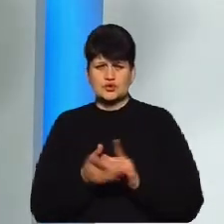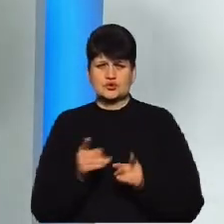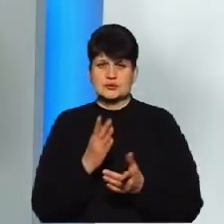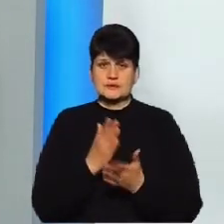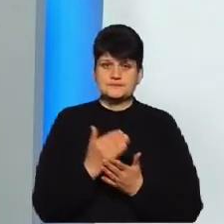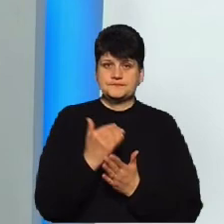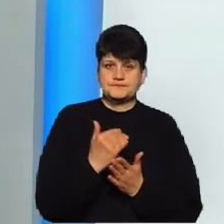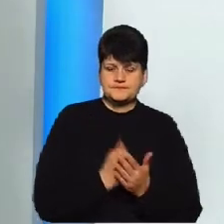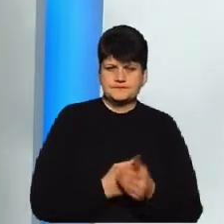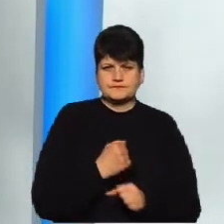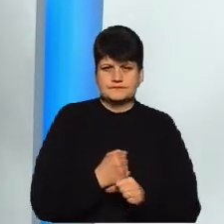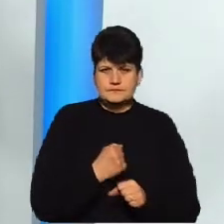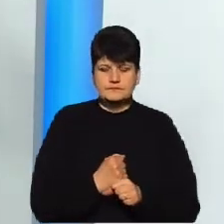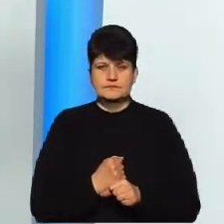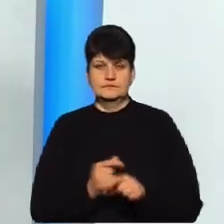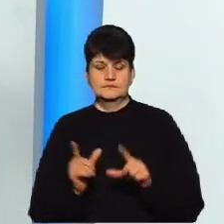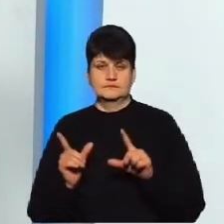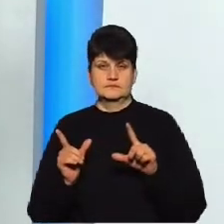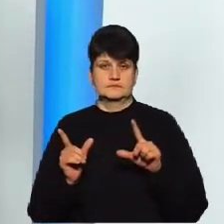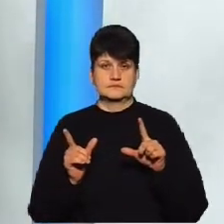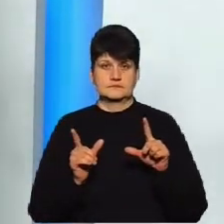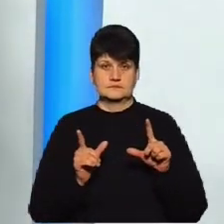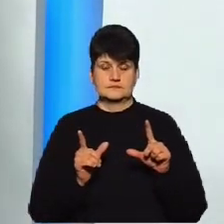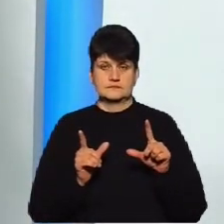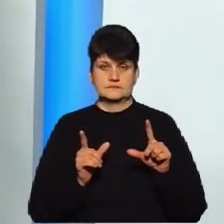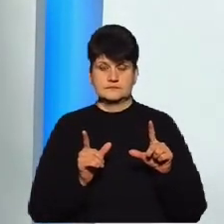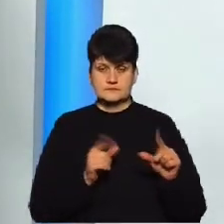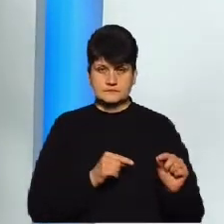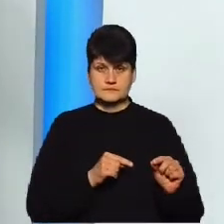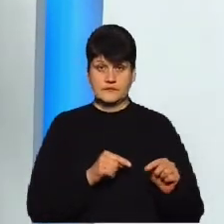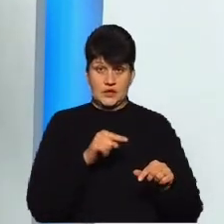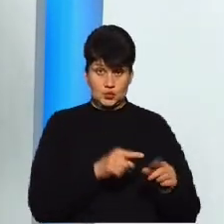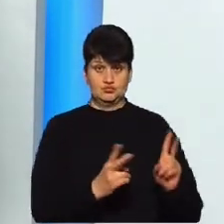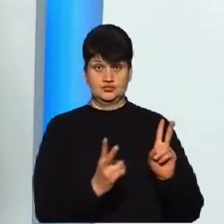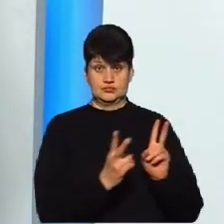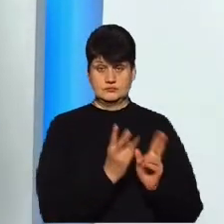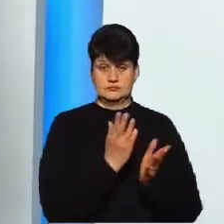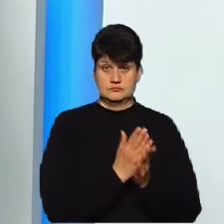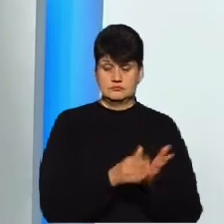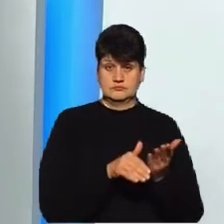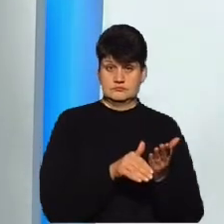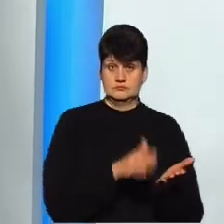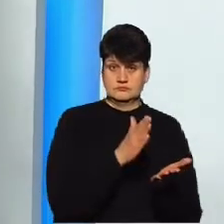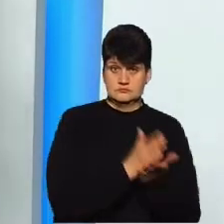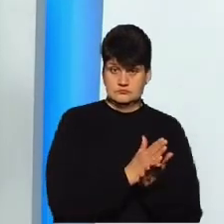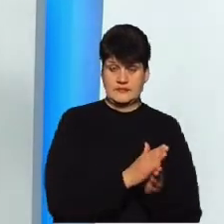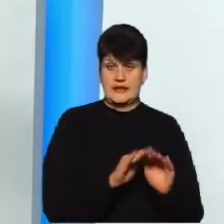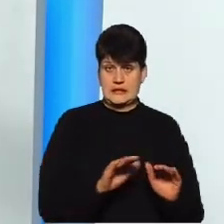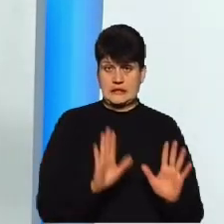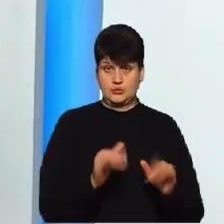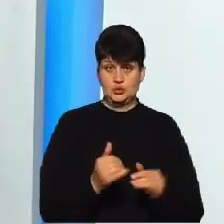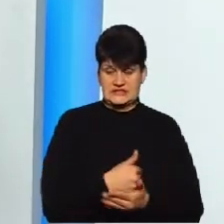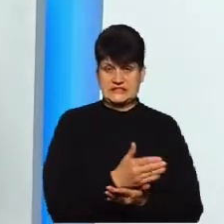що вони перетнули межу протистояння, і тут їх зустріли, і оці діти їхні будуть забезпечені